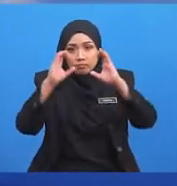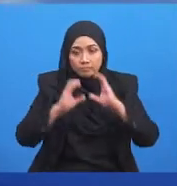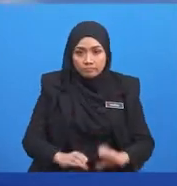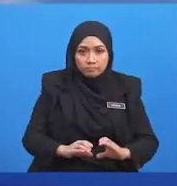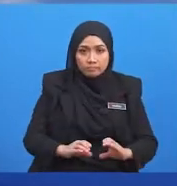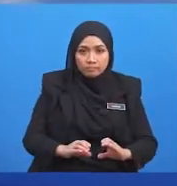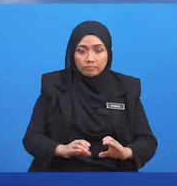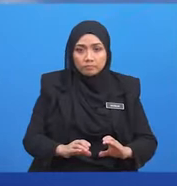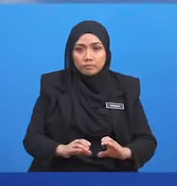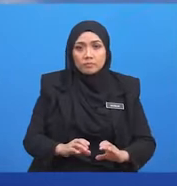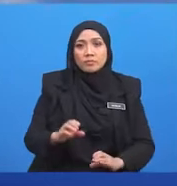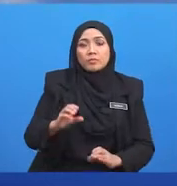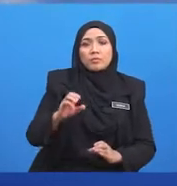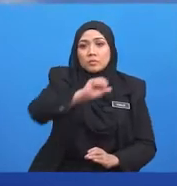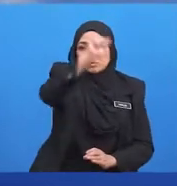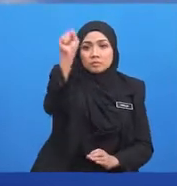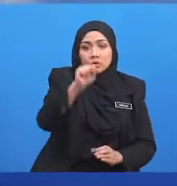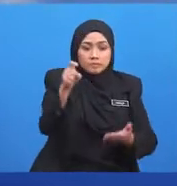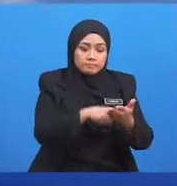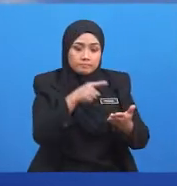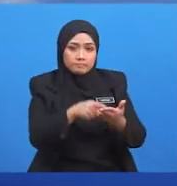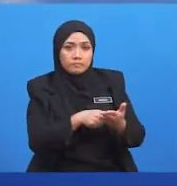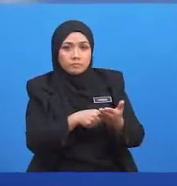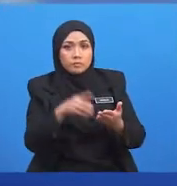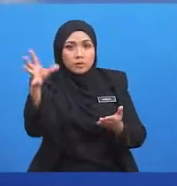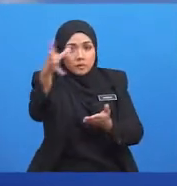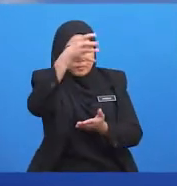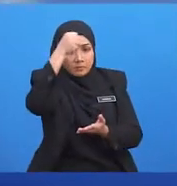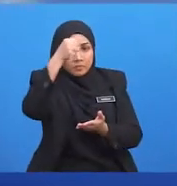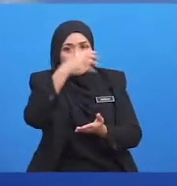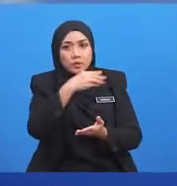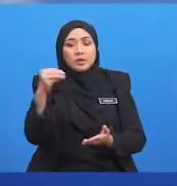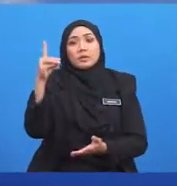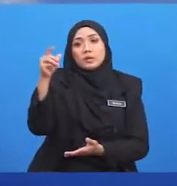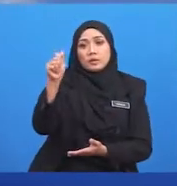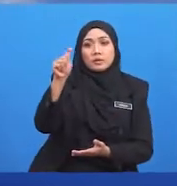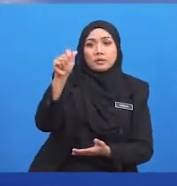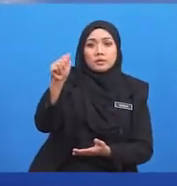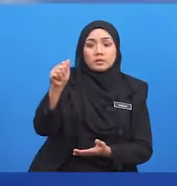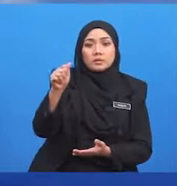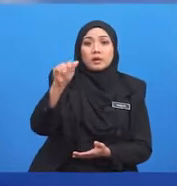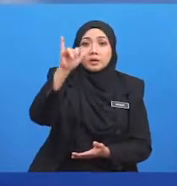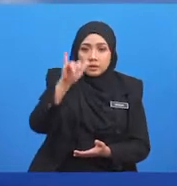untuk mendapatkan maklumat dan data yang berkaitan.